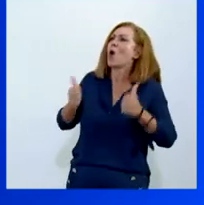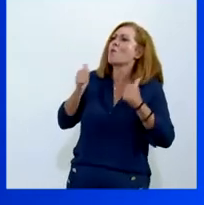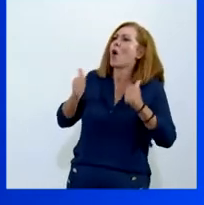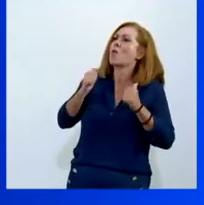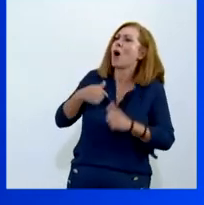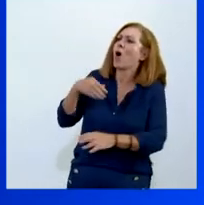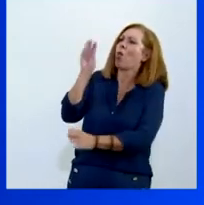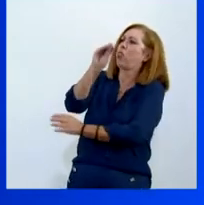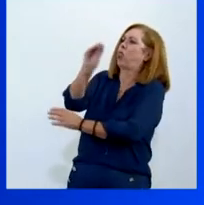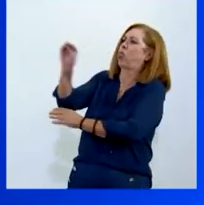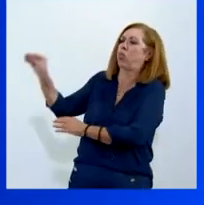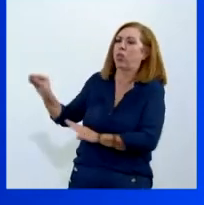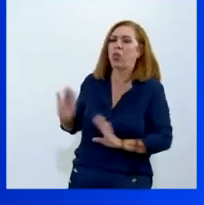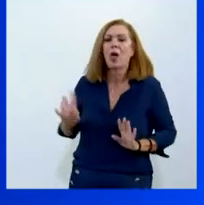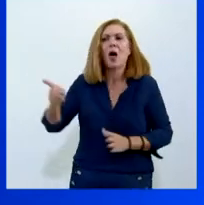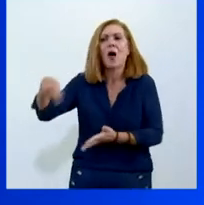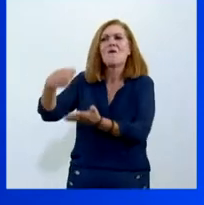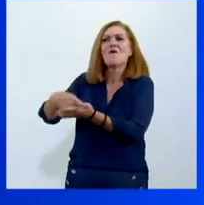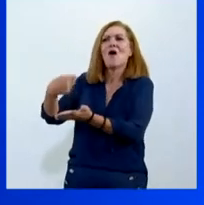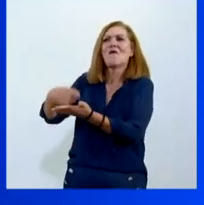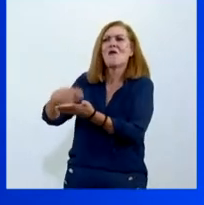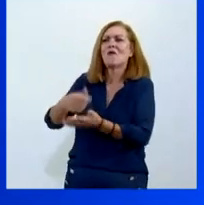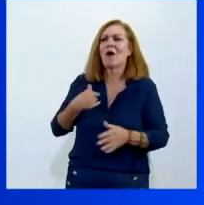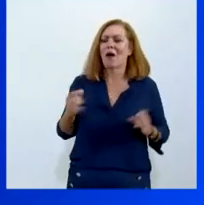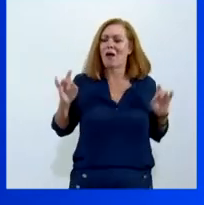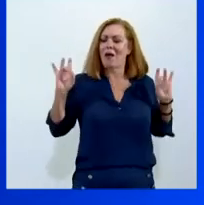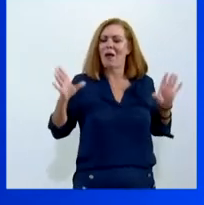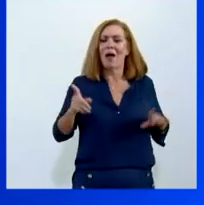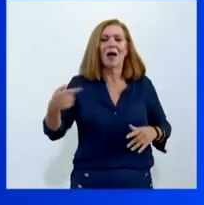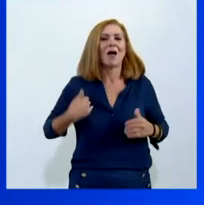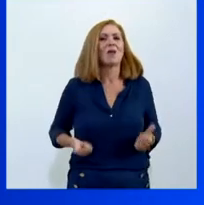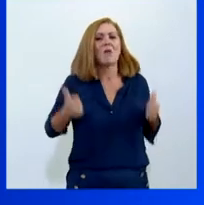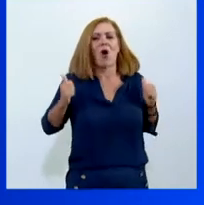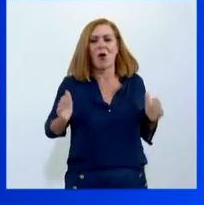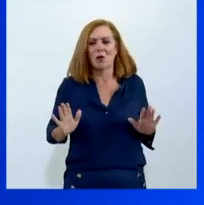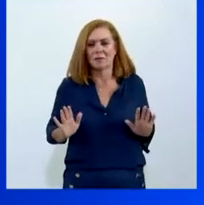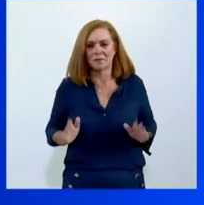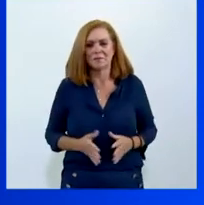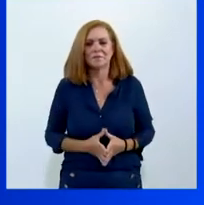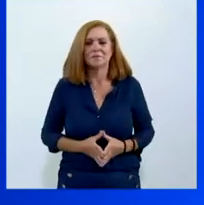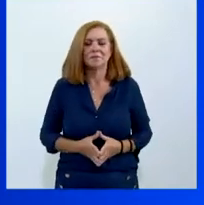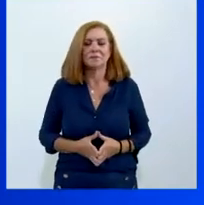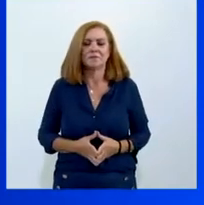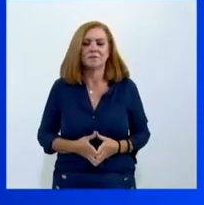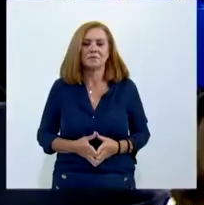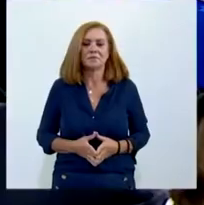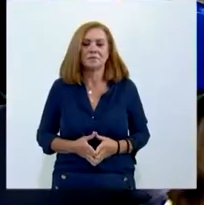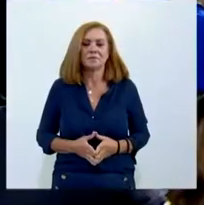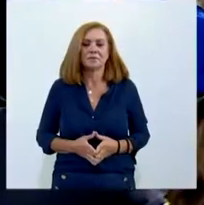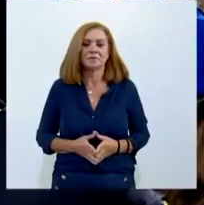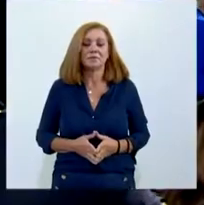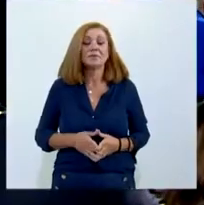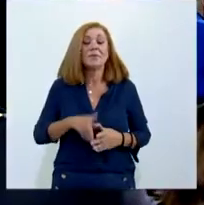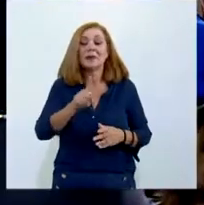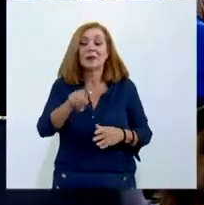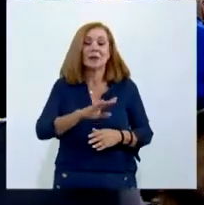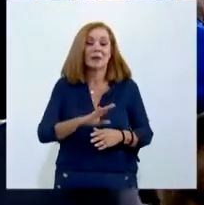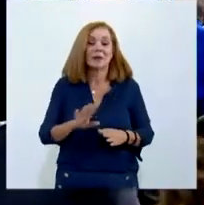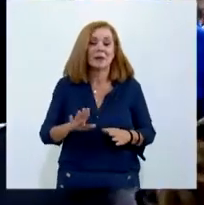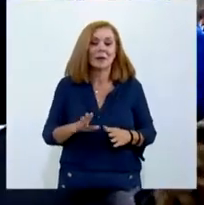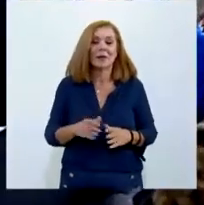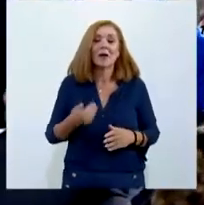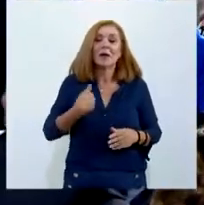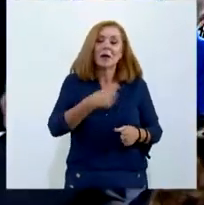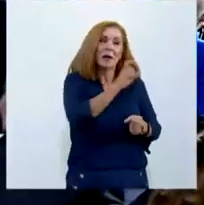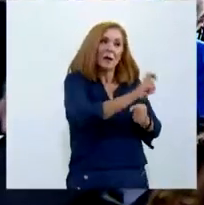των κορόιδων που πληρώνουν τους φόρους τους όταν οι ίδιοι ξεφεύγουν. μόλις ολοκληρώθηκε. Είμαστε και άλλοι